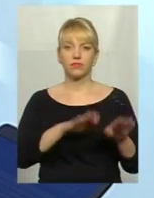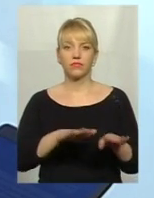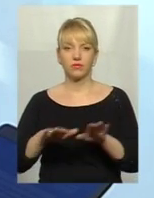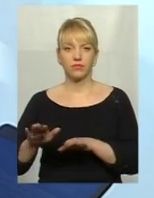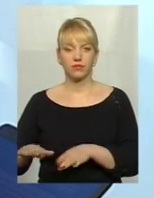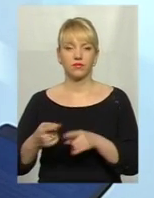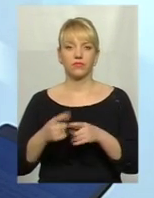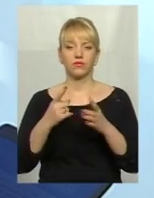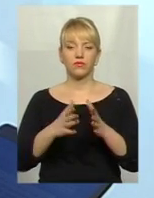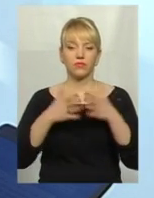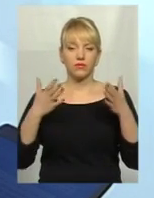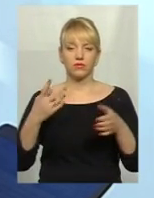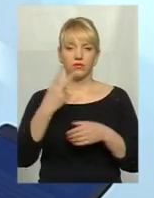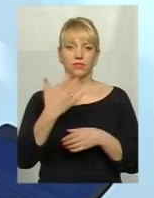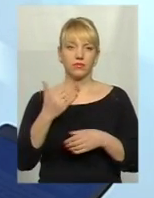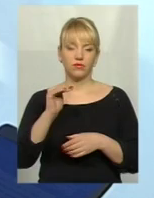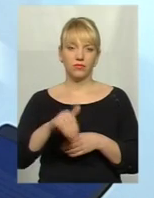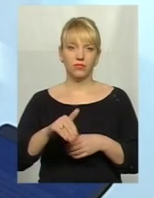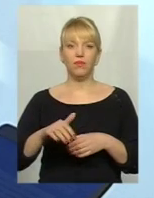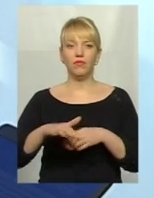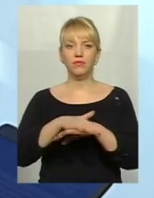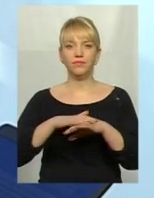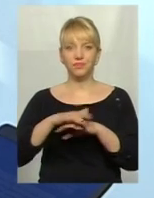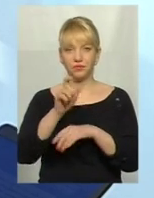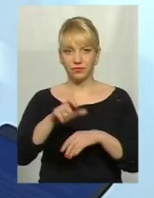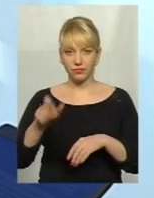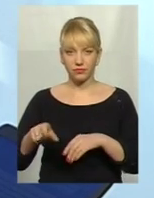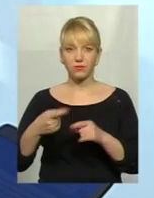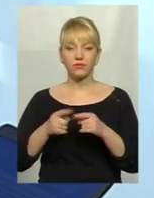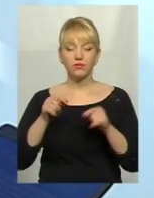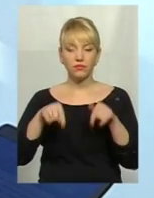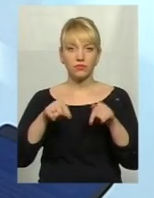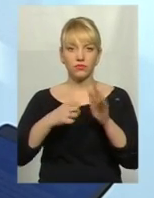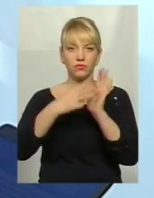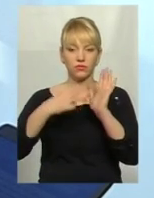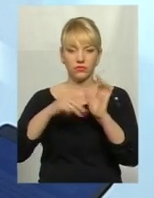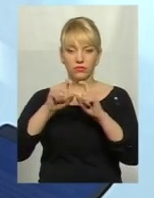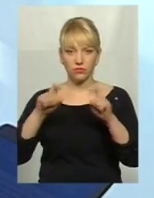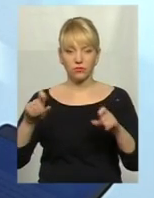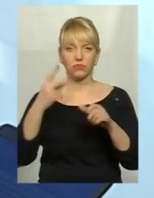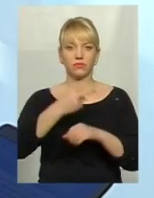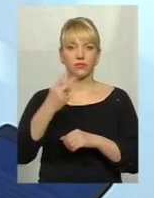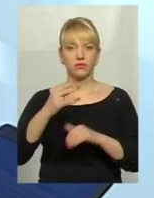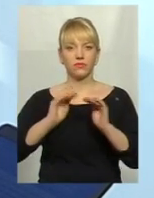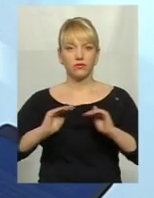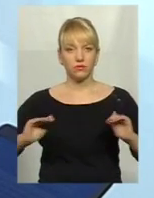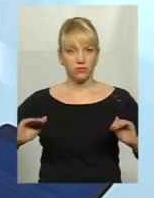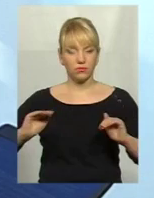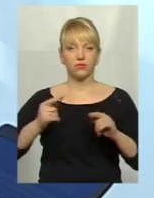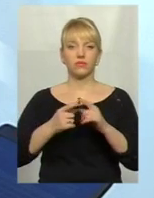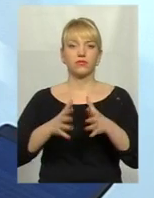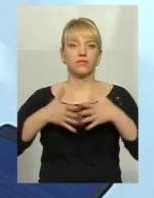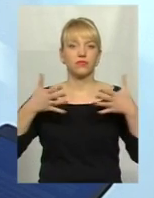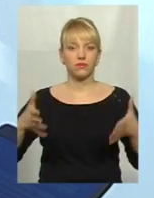найбільших, 25 тисяч населення. Тут також 18 шкіл, 22 садочки, тобто велика